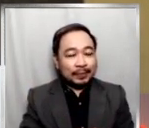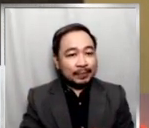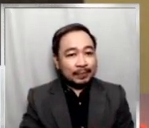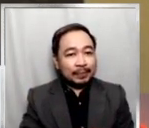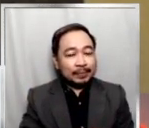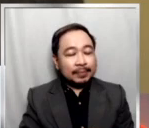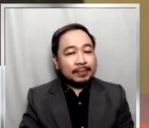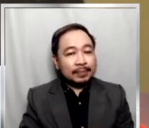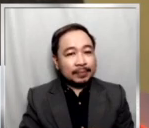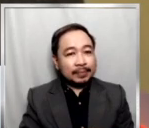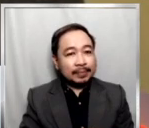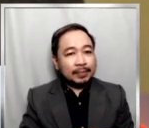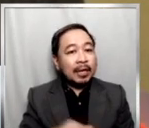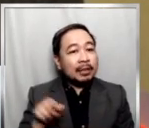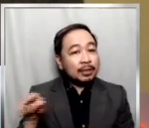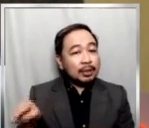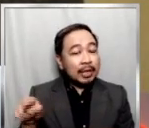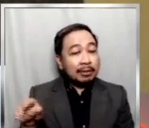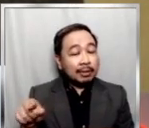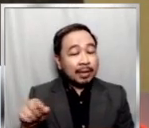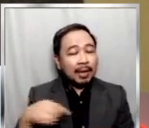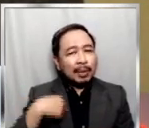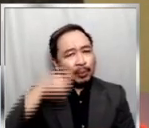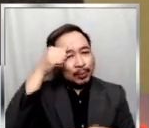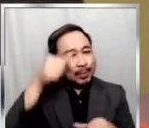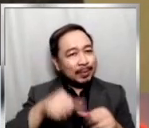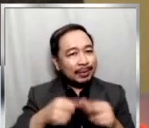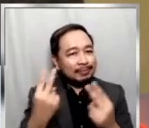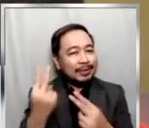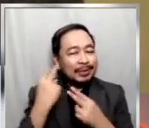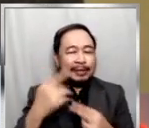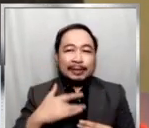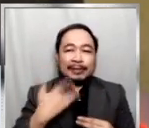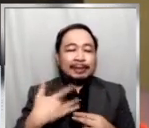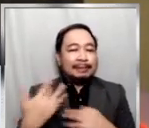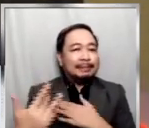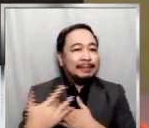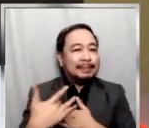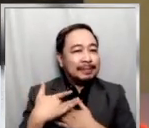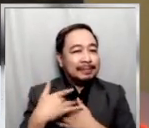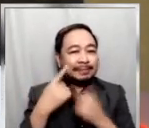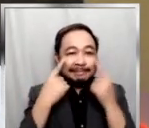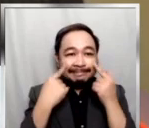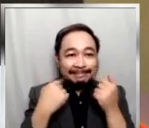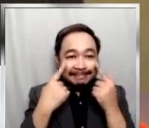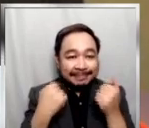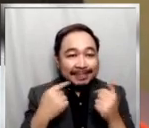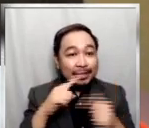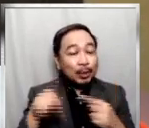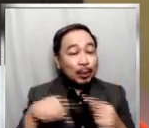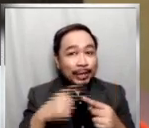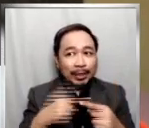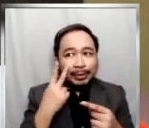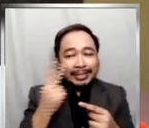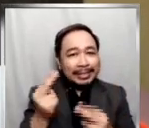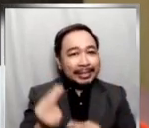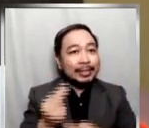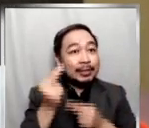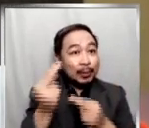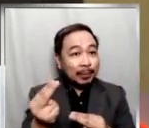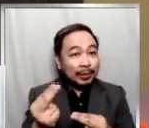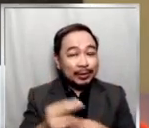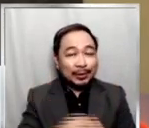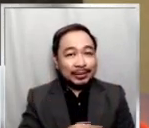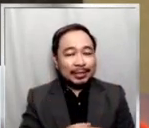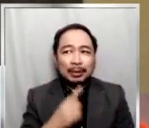Yun yung naalala ko, kaya naiyak na lang ako nung nakita ko yung nomination. Kasi sabi ko, okay.